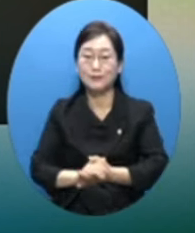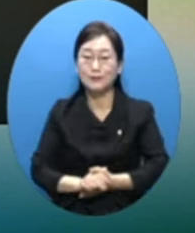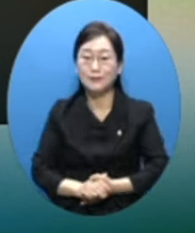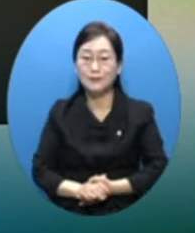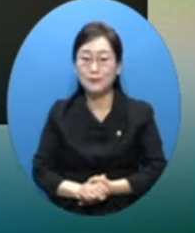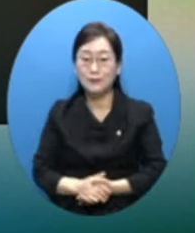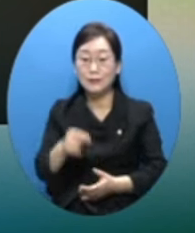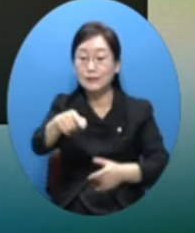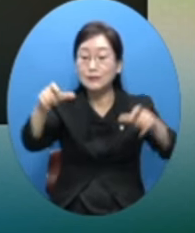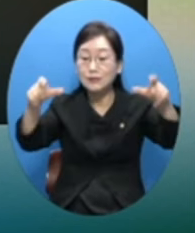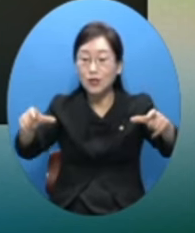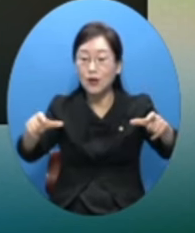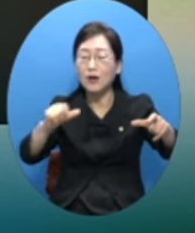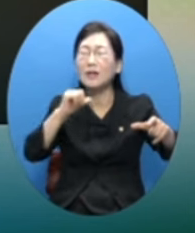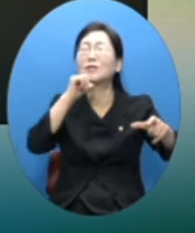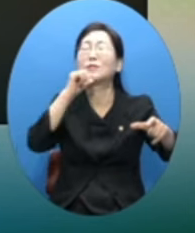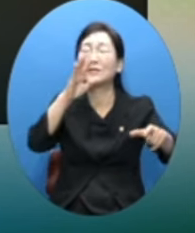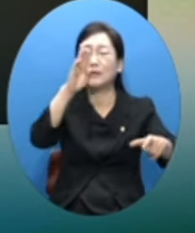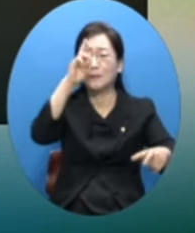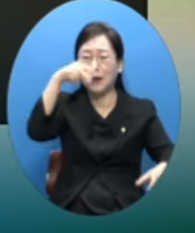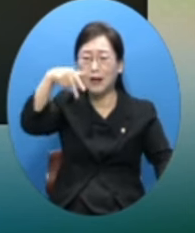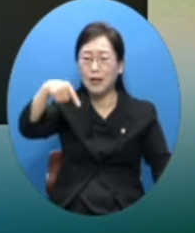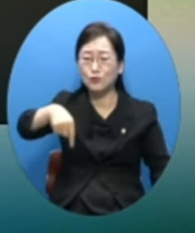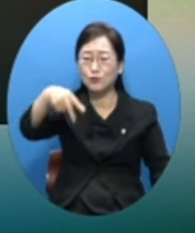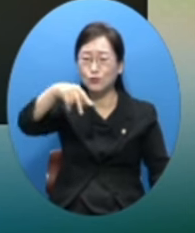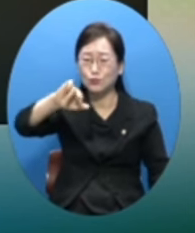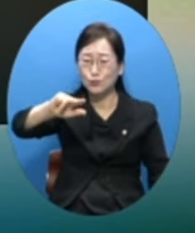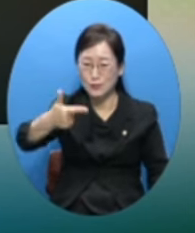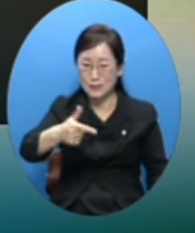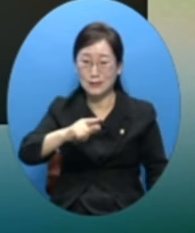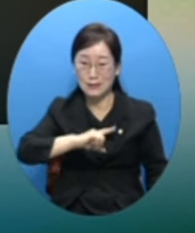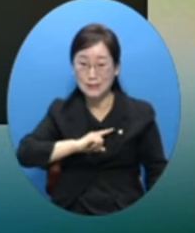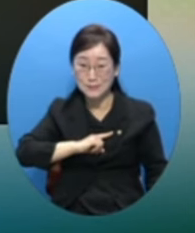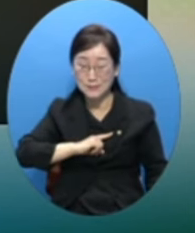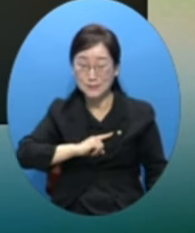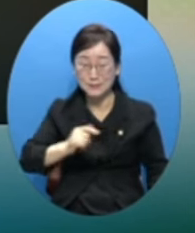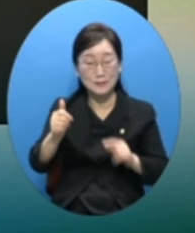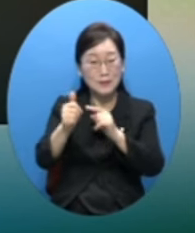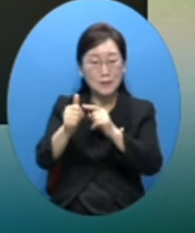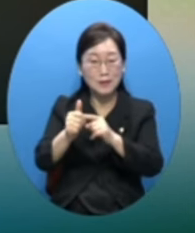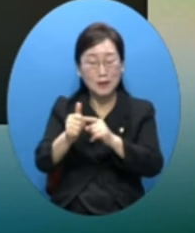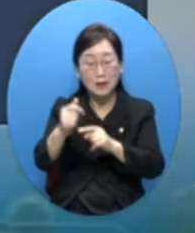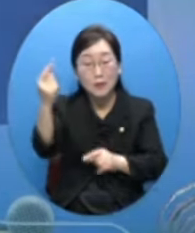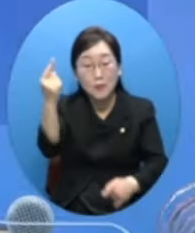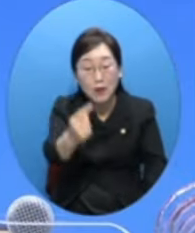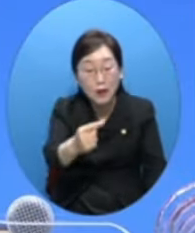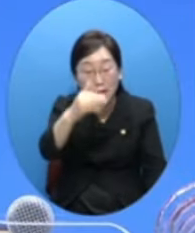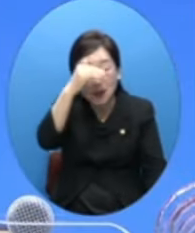그 지역에 사는 거지 박수진이라고 하는 사람이 이곳에 와서 우연히